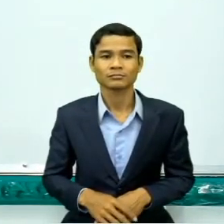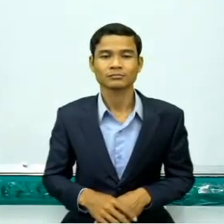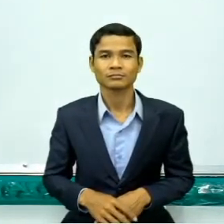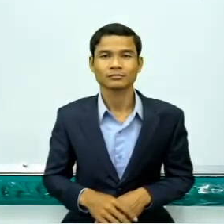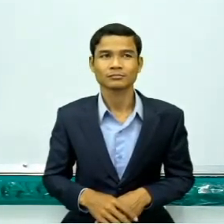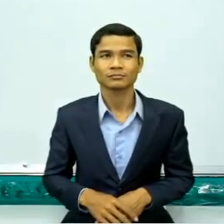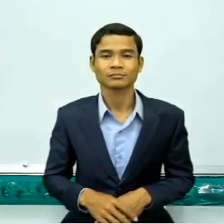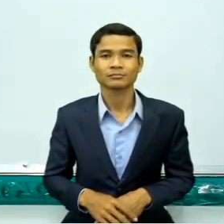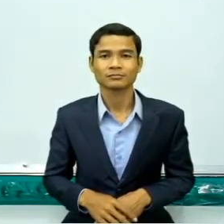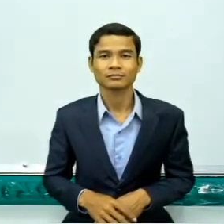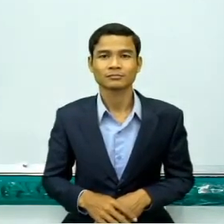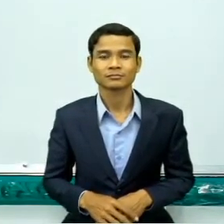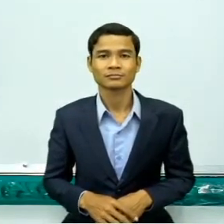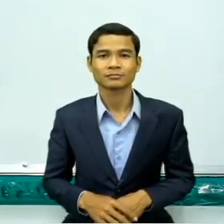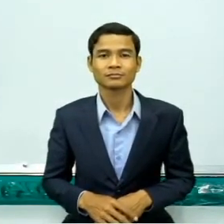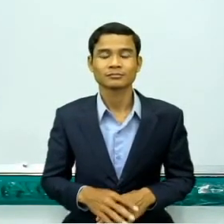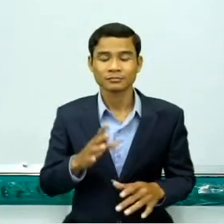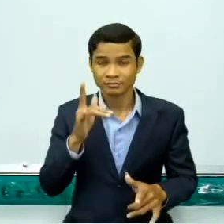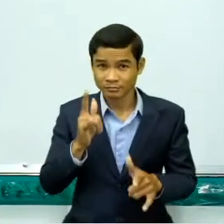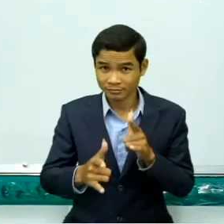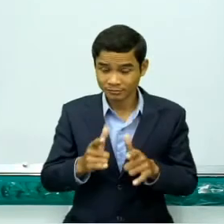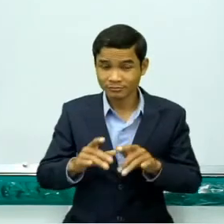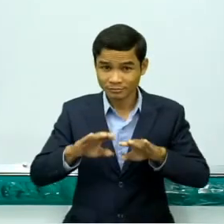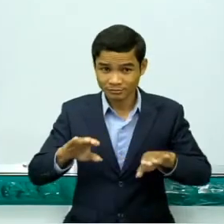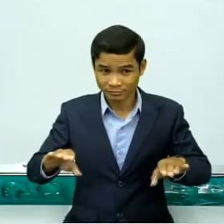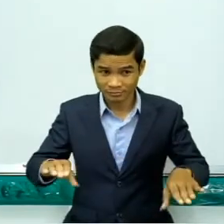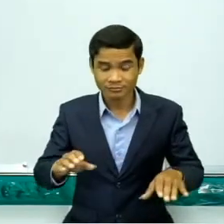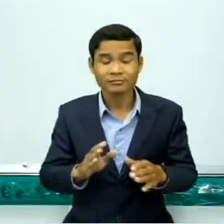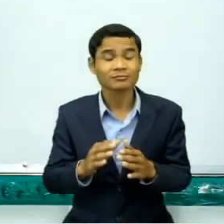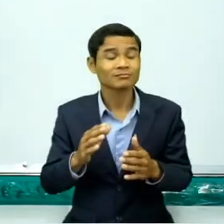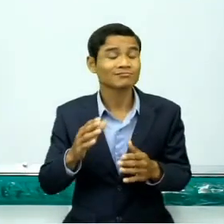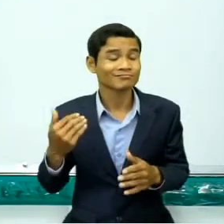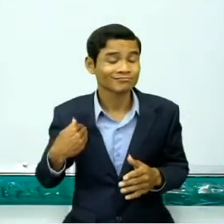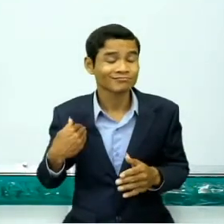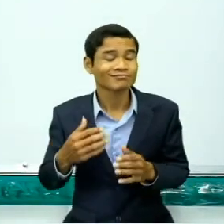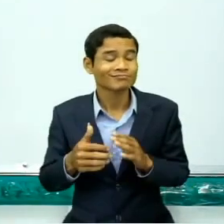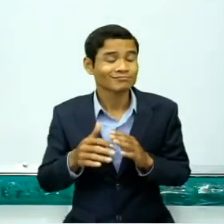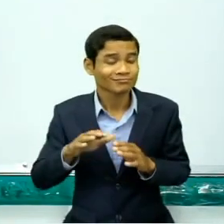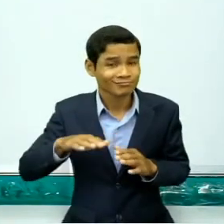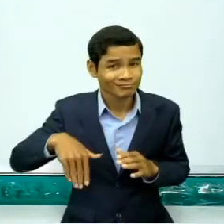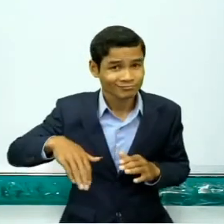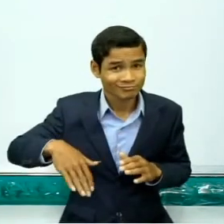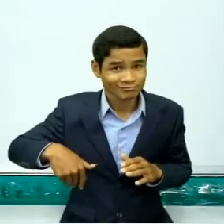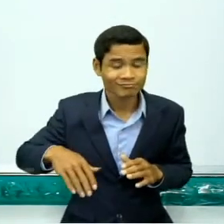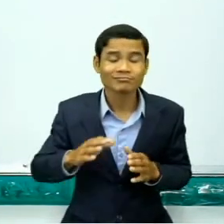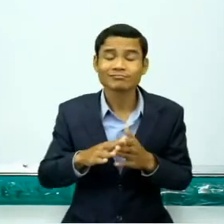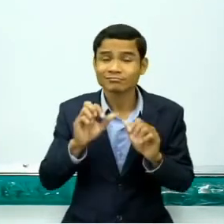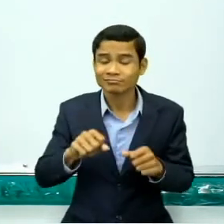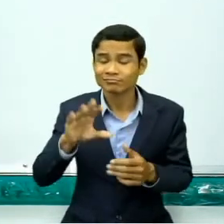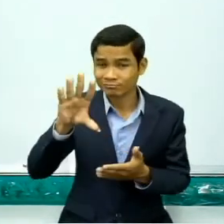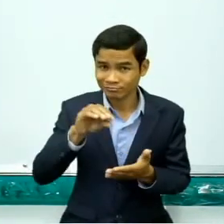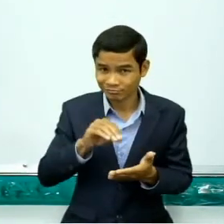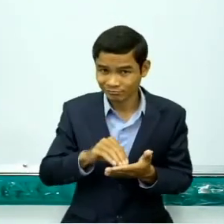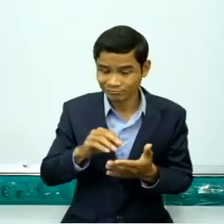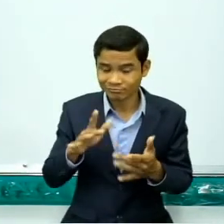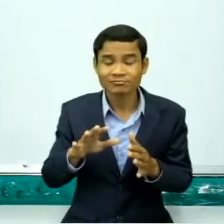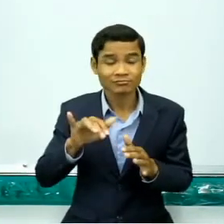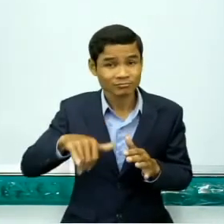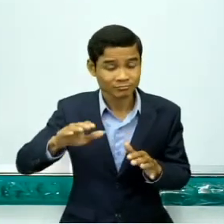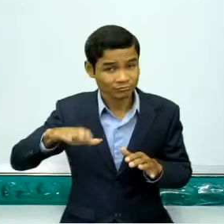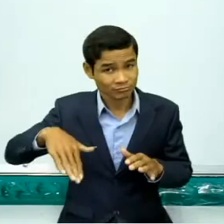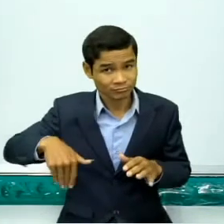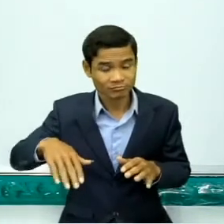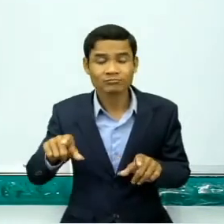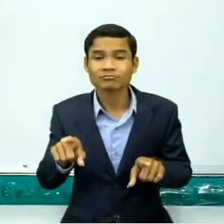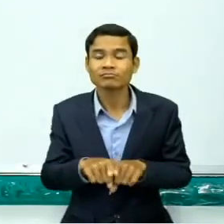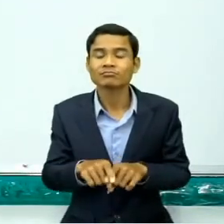Chà. Bà xin chia con nè, đại dịch mình toàn bị rõ con ác sơ xế. Chà, bê đại chọc cho mùi nè, cứ